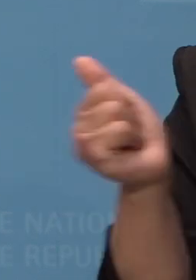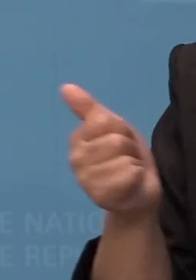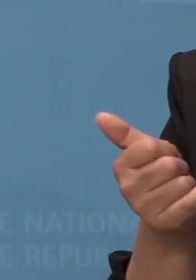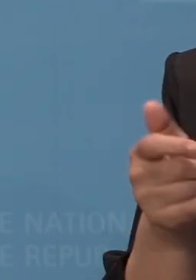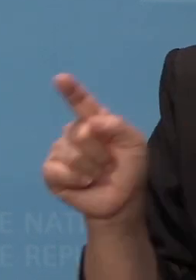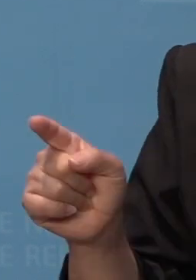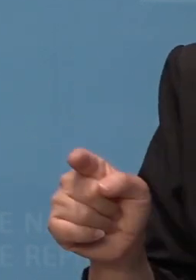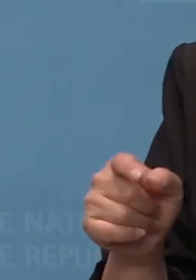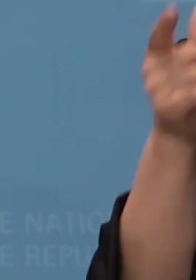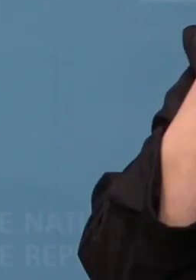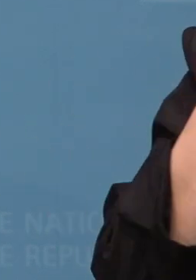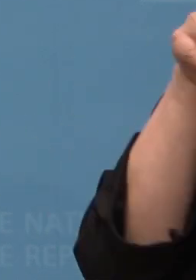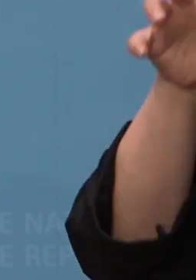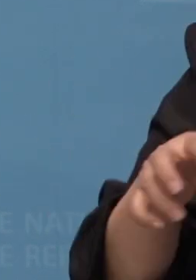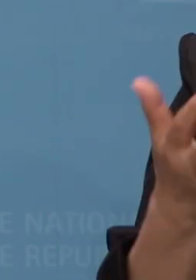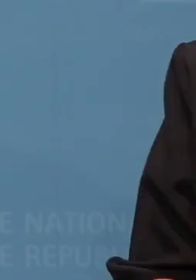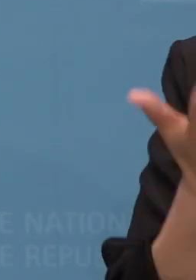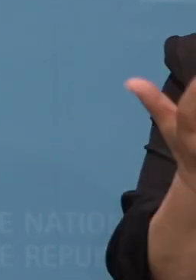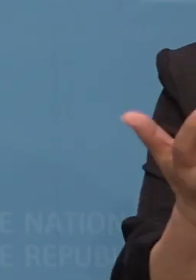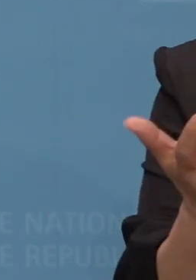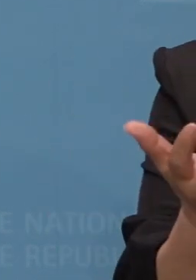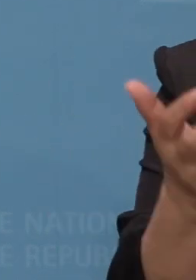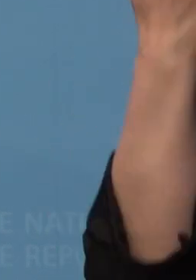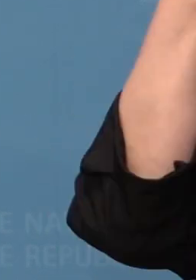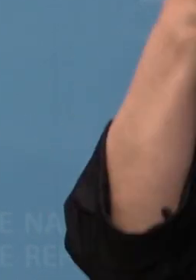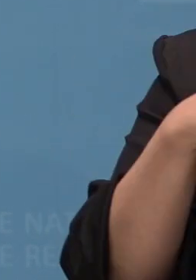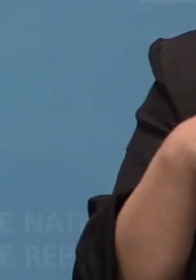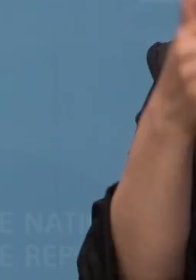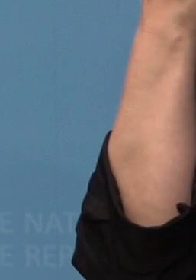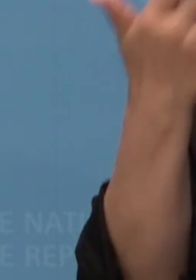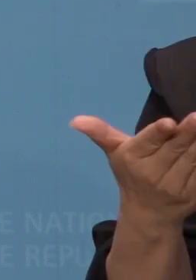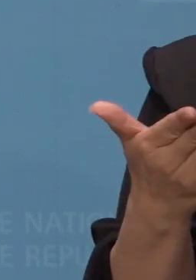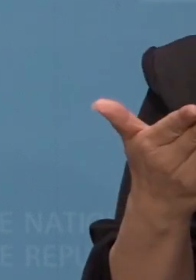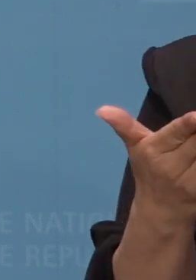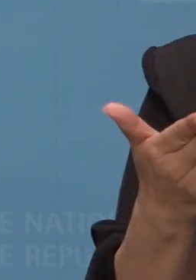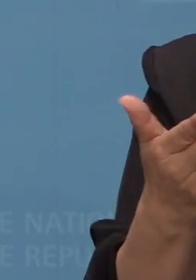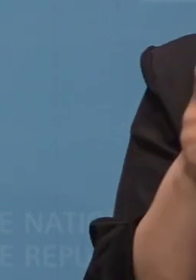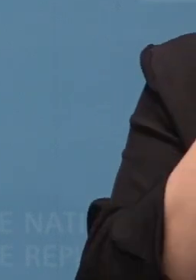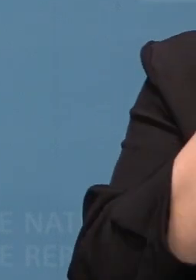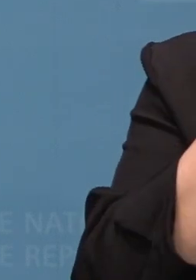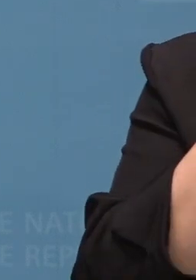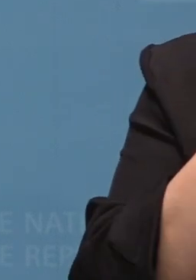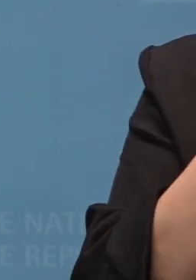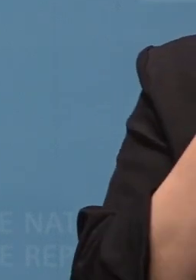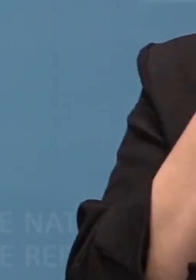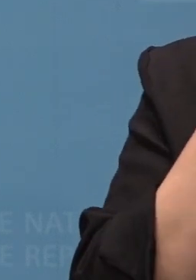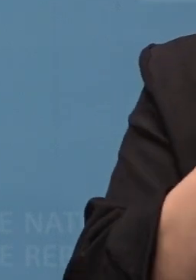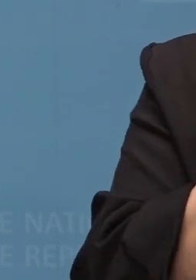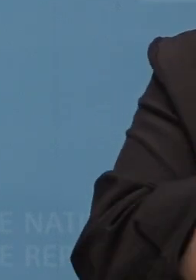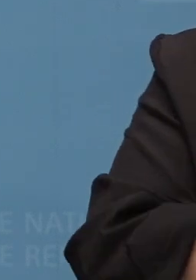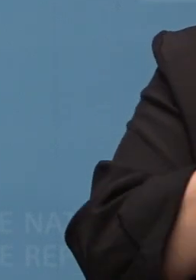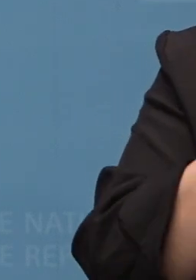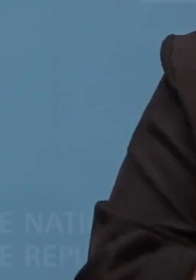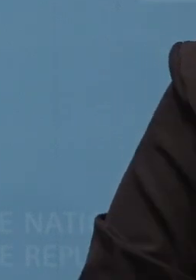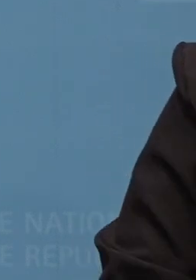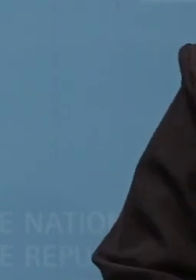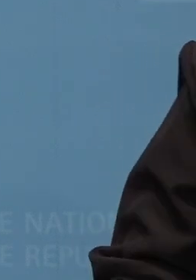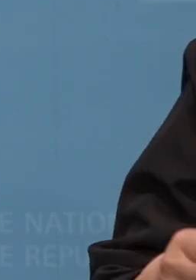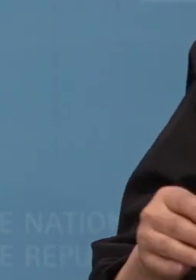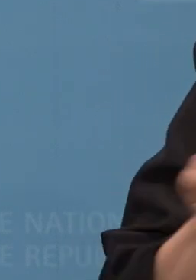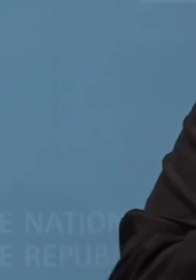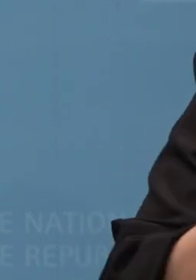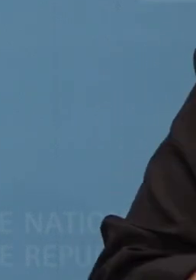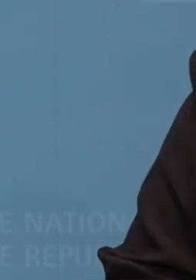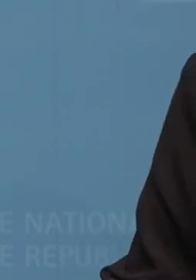그야말로 깜깜이 시찰, 묻지마 시찰이 진행되고 있습니다. 국민의힘은 사실상